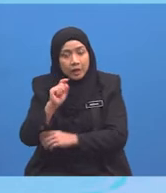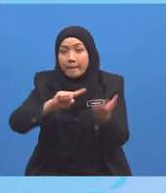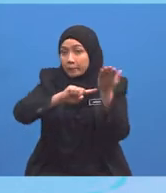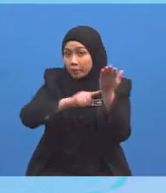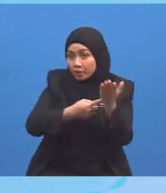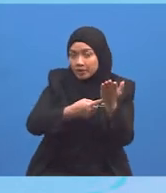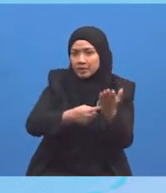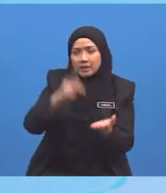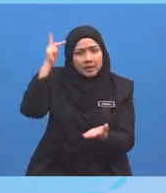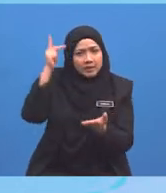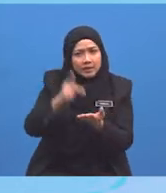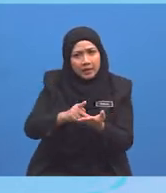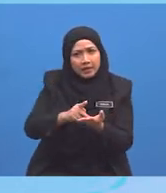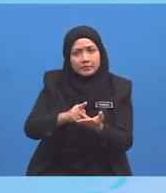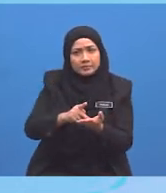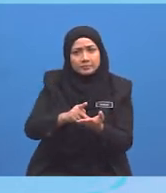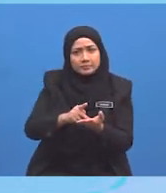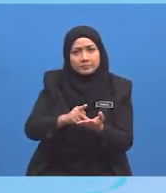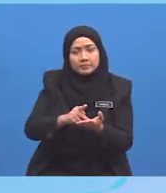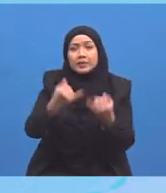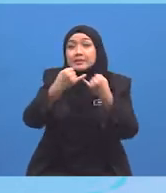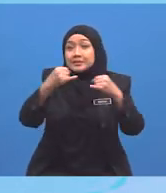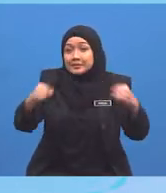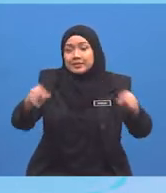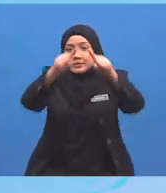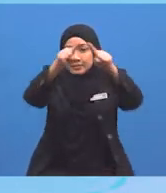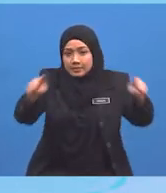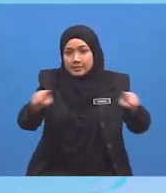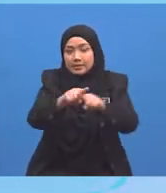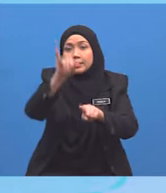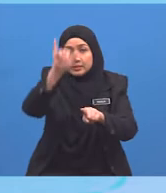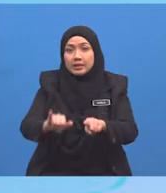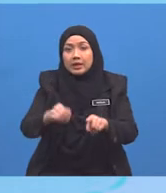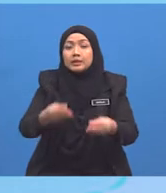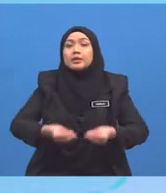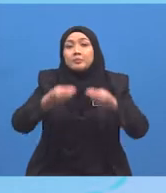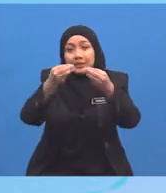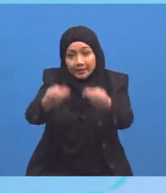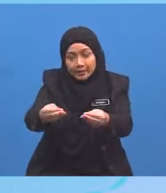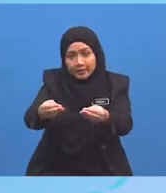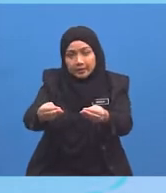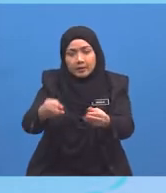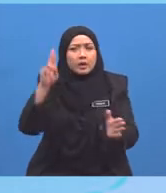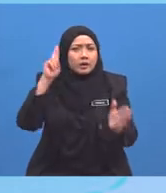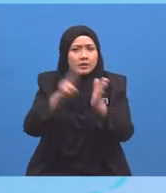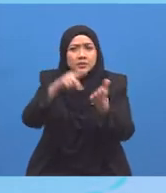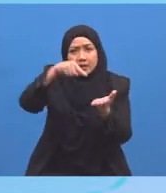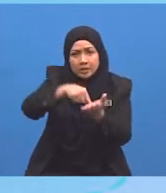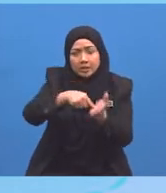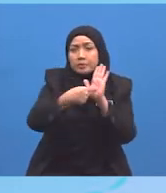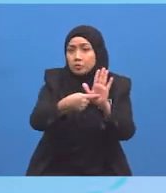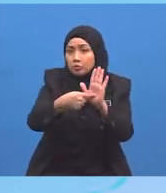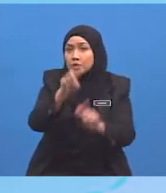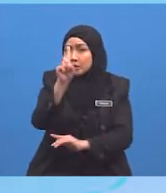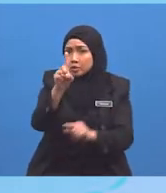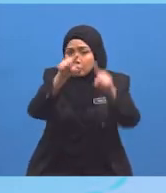pasti jenis segitiga yang diberikan. Rajah ini menunjukkan sebuah